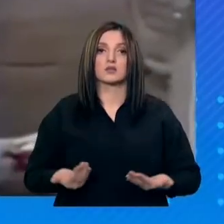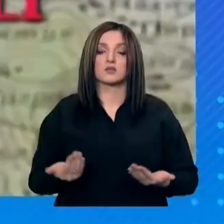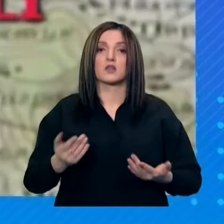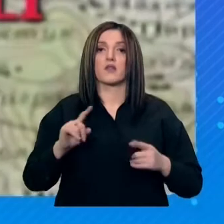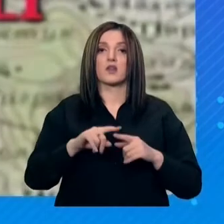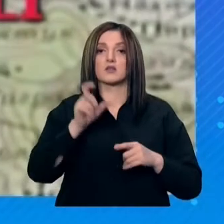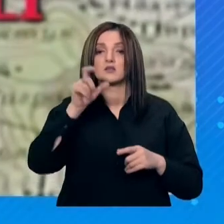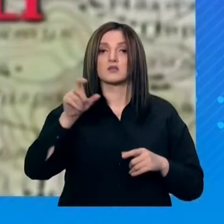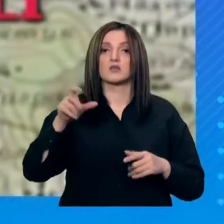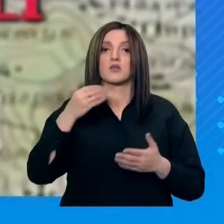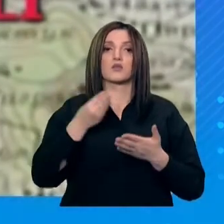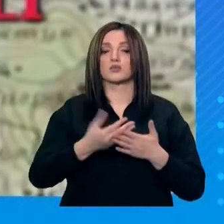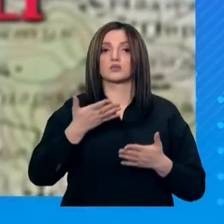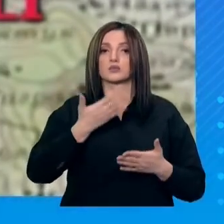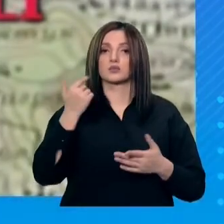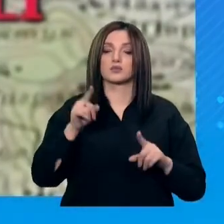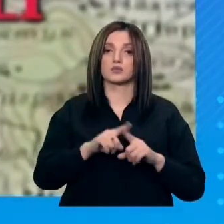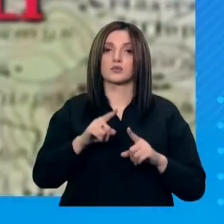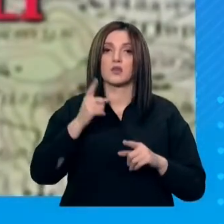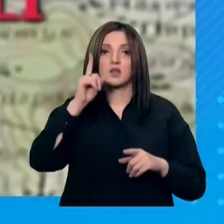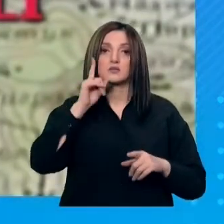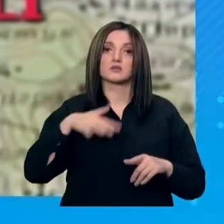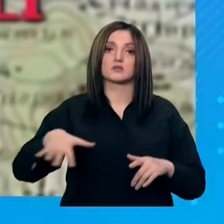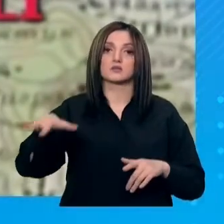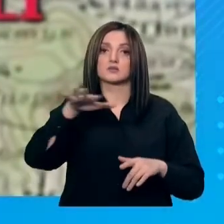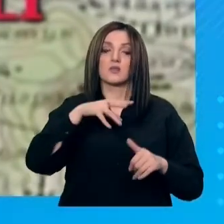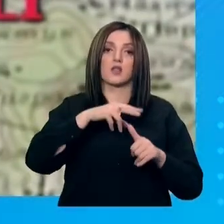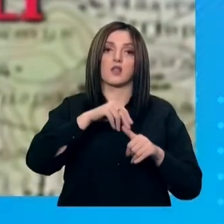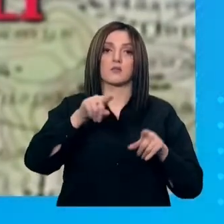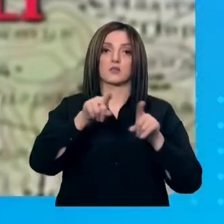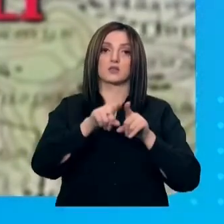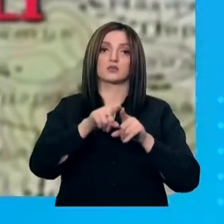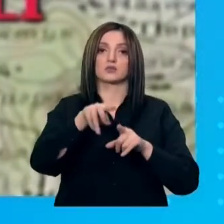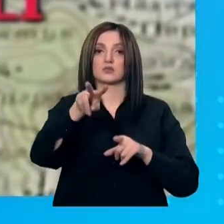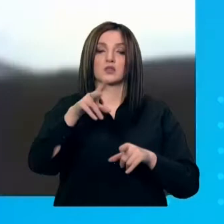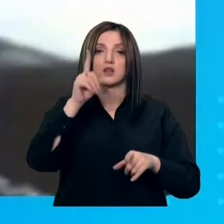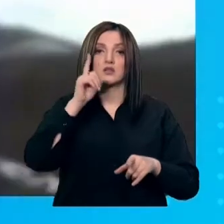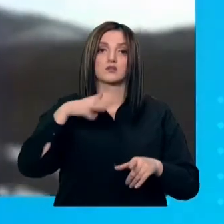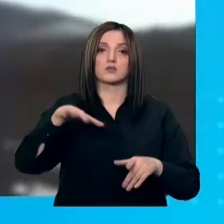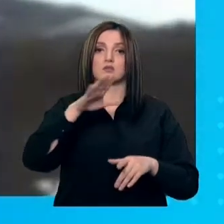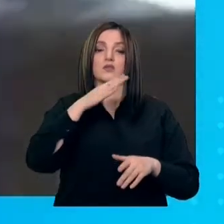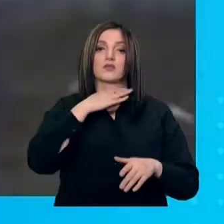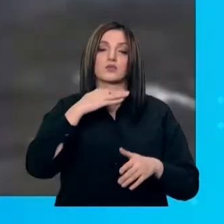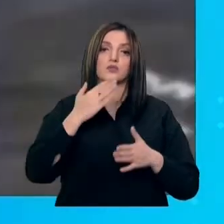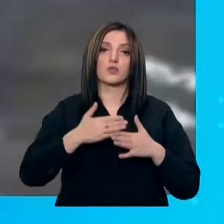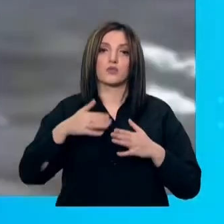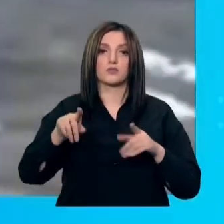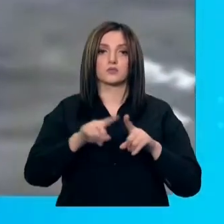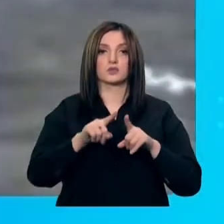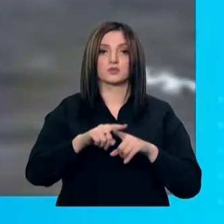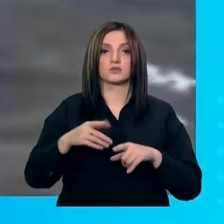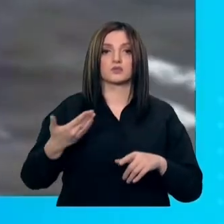dəyərimiz qalmayacaq. Bu təkcə Azərbaycan deyil, həm də erməni xalqına aiddir. Erməni xalqı qatili və cəlladların onların